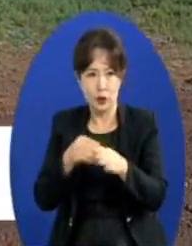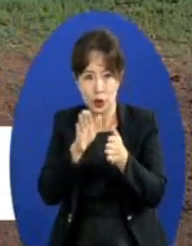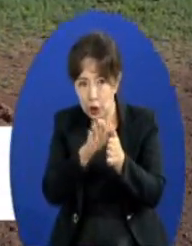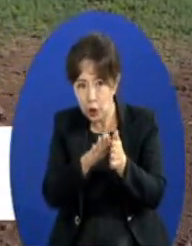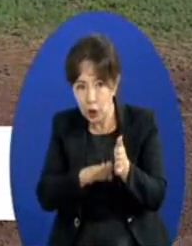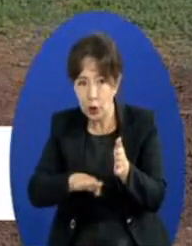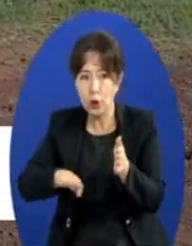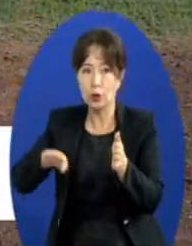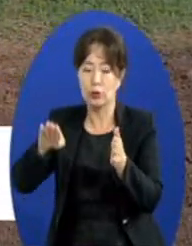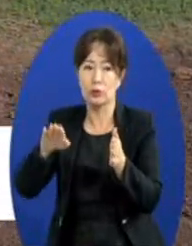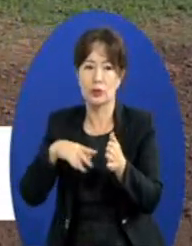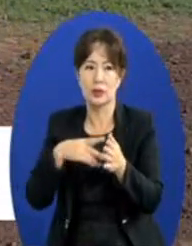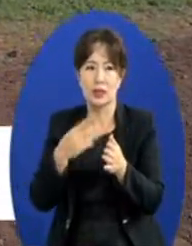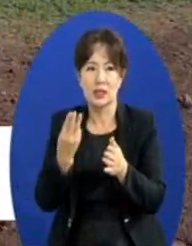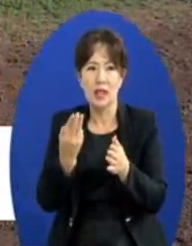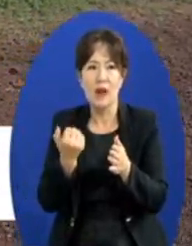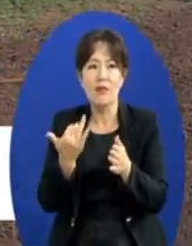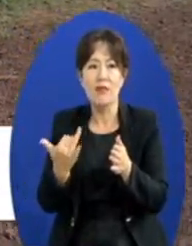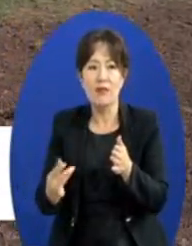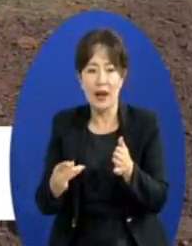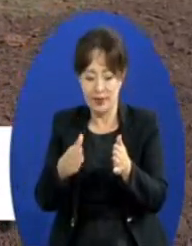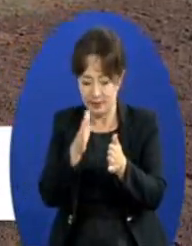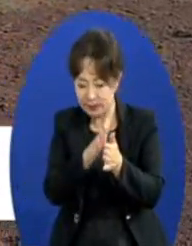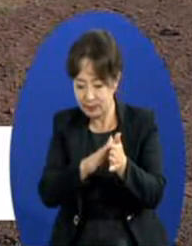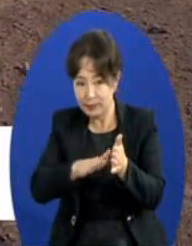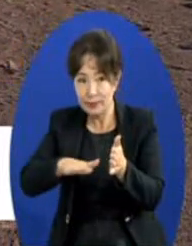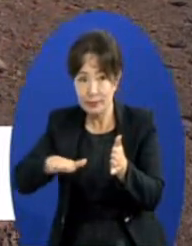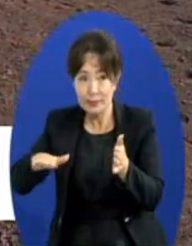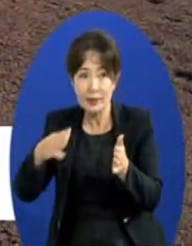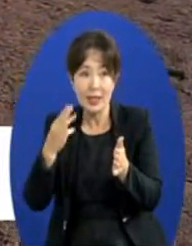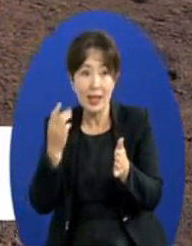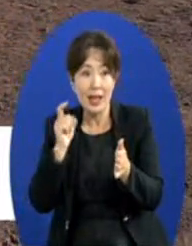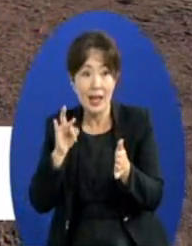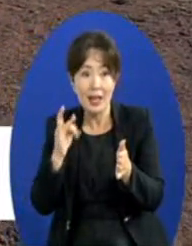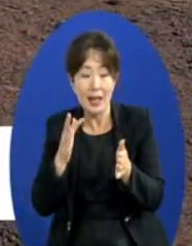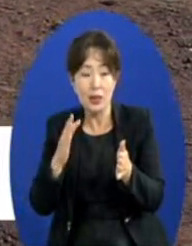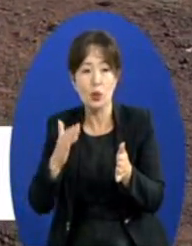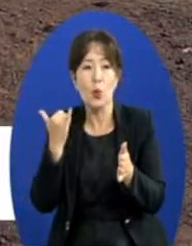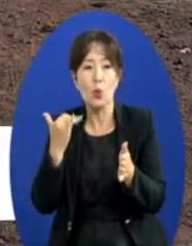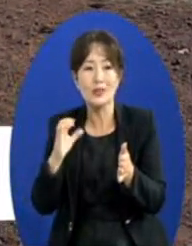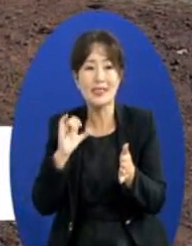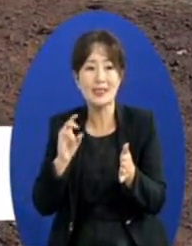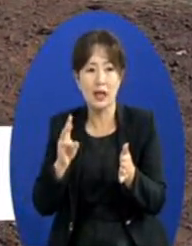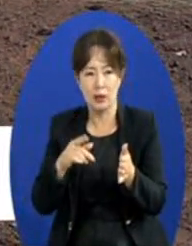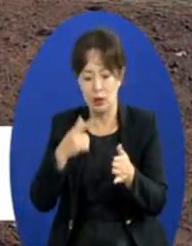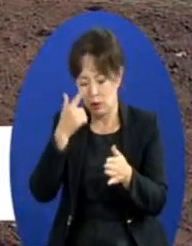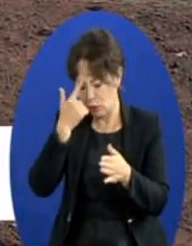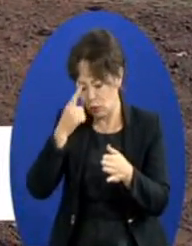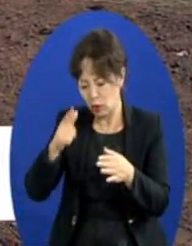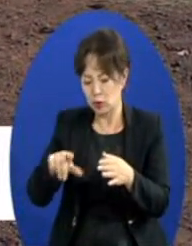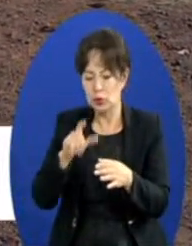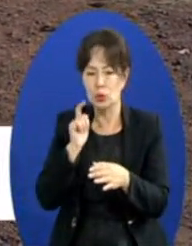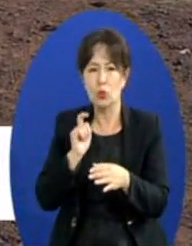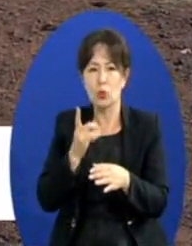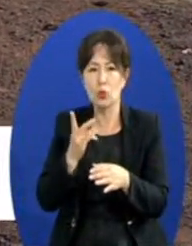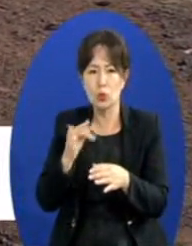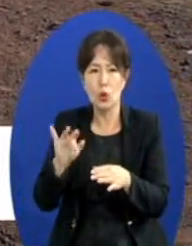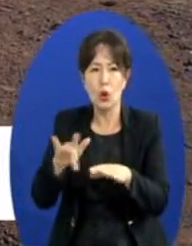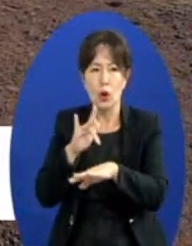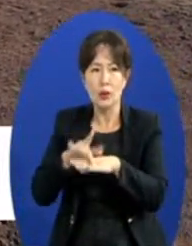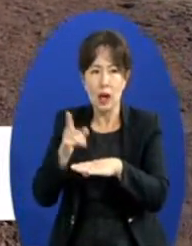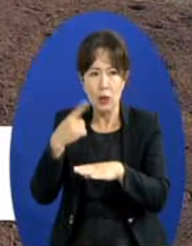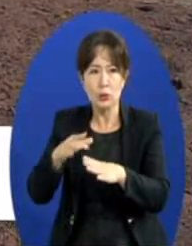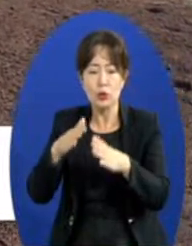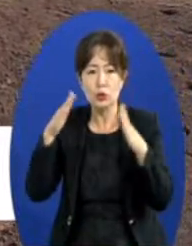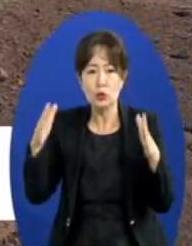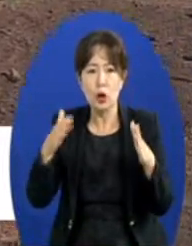энэ хонхор гэсэн хэлж байна тийм та. Энэ одоо энэ шавар дөрцөн энэ хонхор гэсэн. Энэ бол усан сан. Энэ бол Монголын хөндөөгийн хотуудын хамгийн том усан сантай ийм